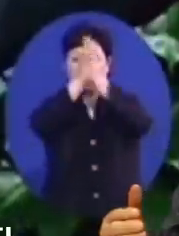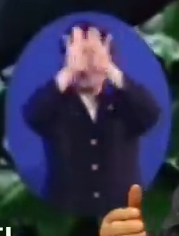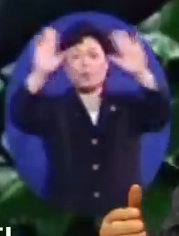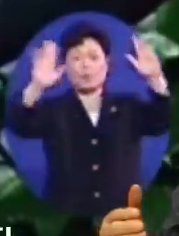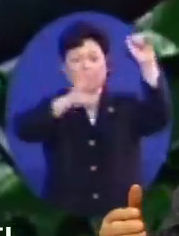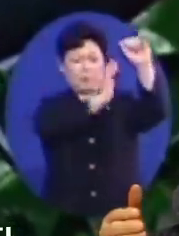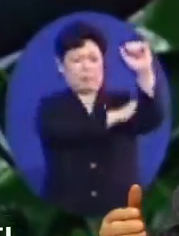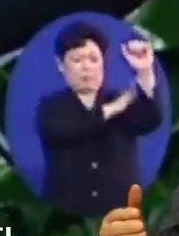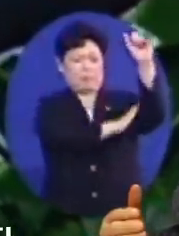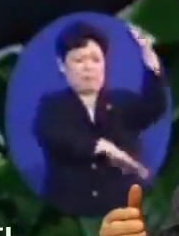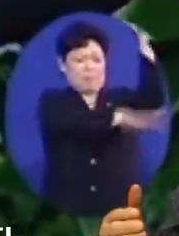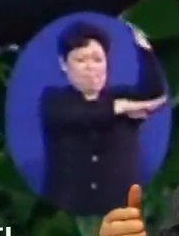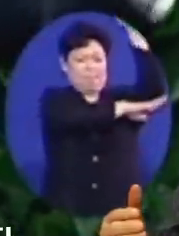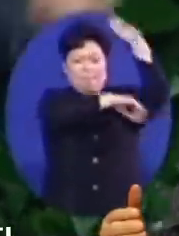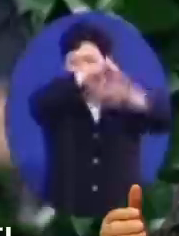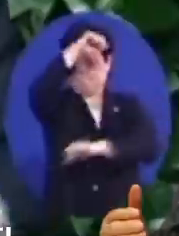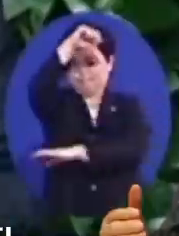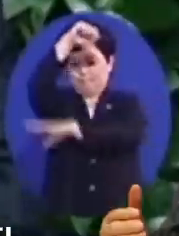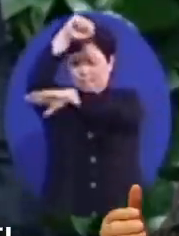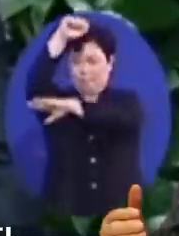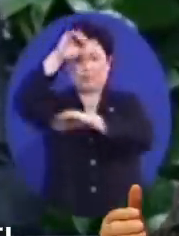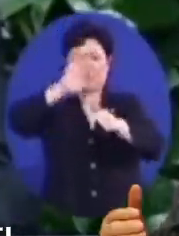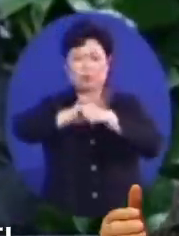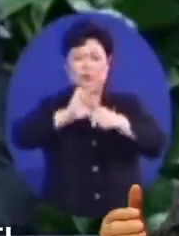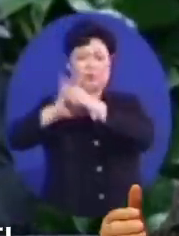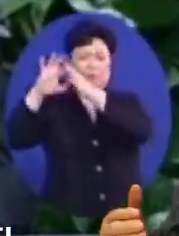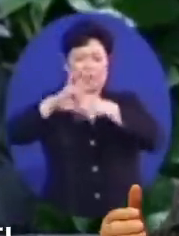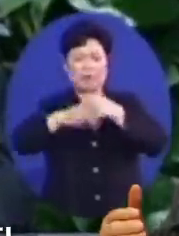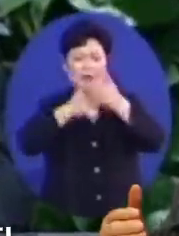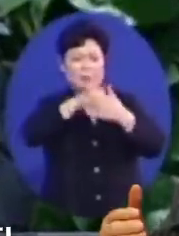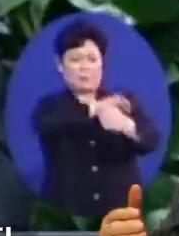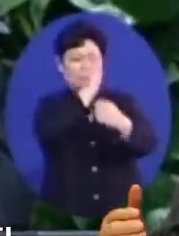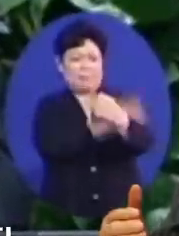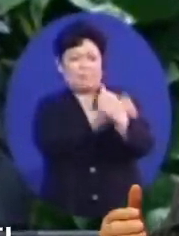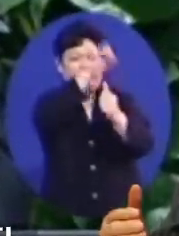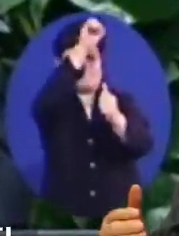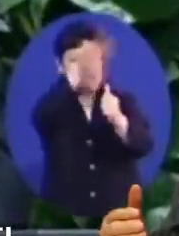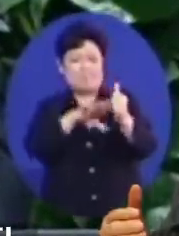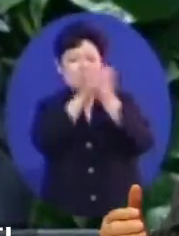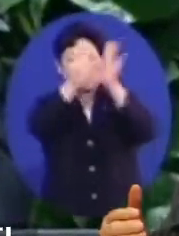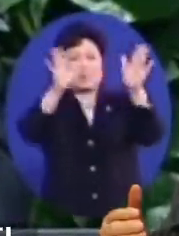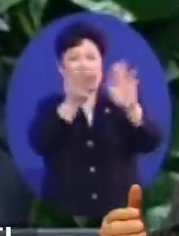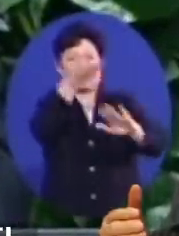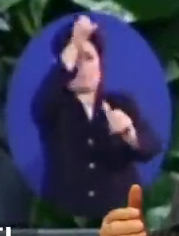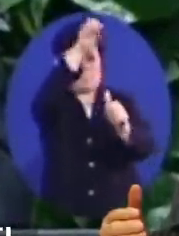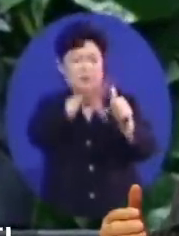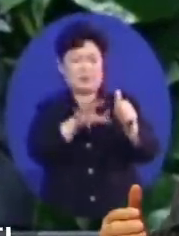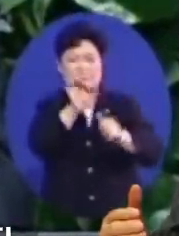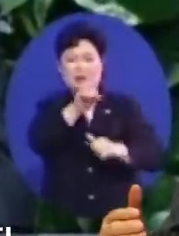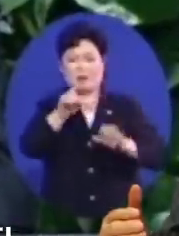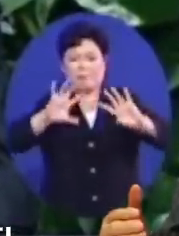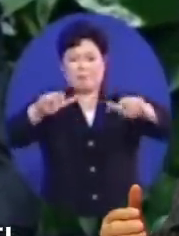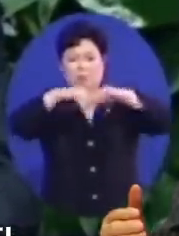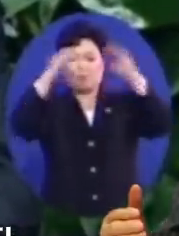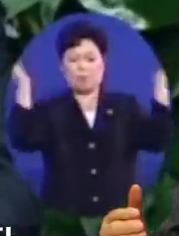때까지 내려오지 않게 하니 계속해서 주님의 능력이 임하여서 아말렉은 모두